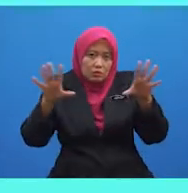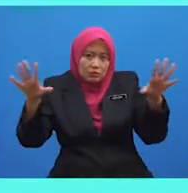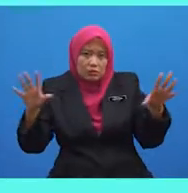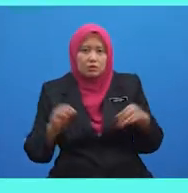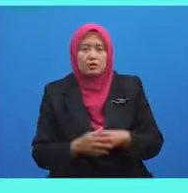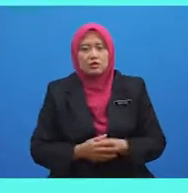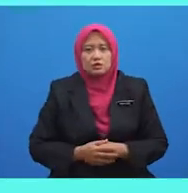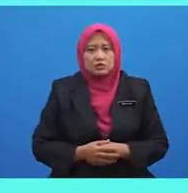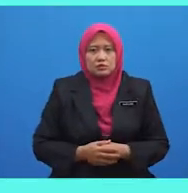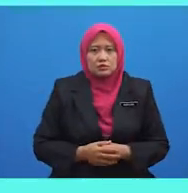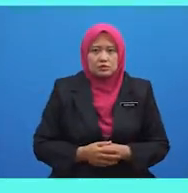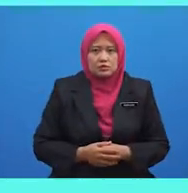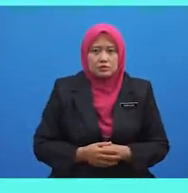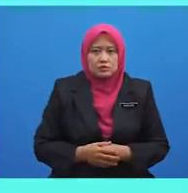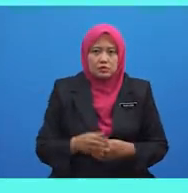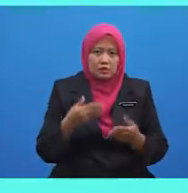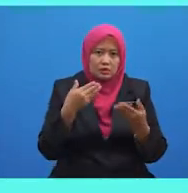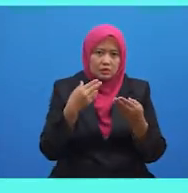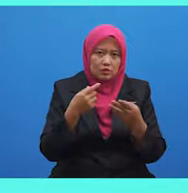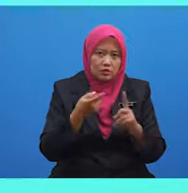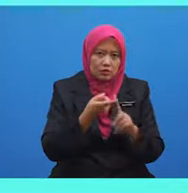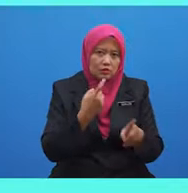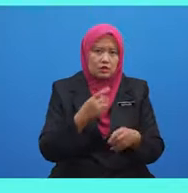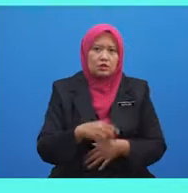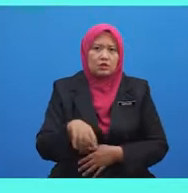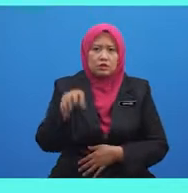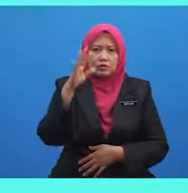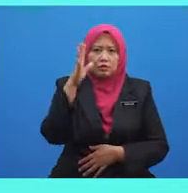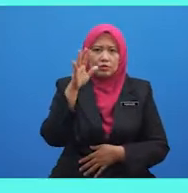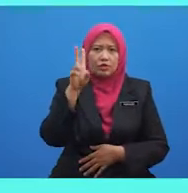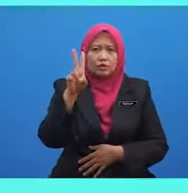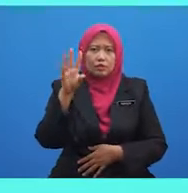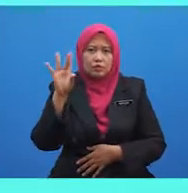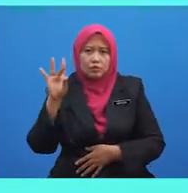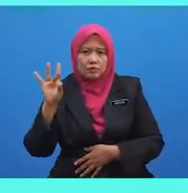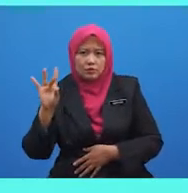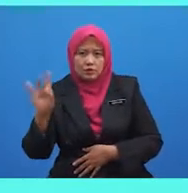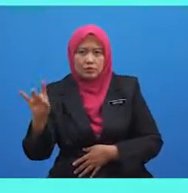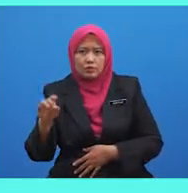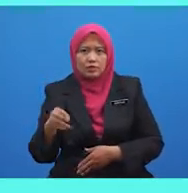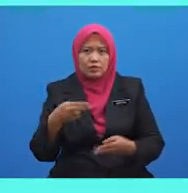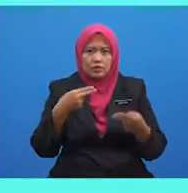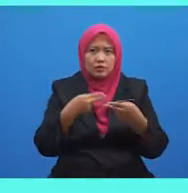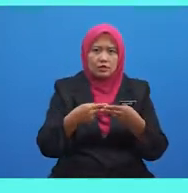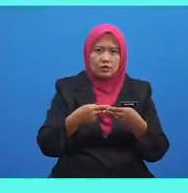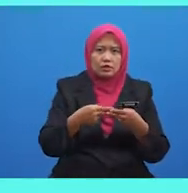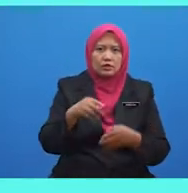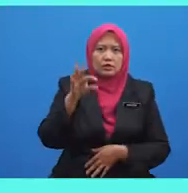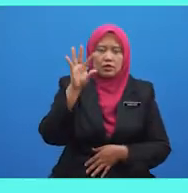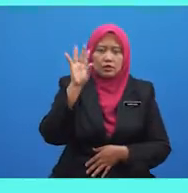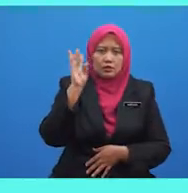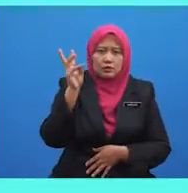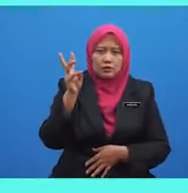1528 sehingga tahun 1699, pemerintahan Kesultanan Johor Riau diketuai oleh